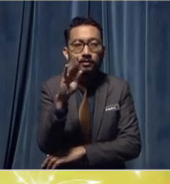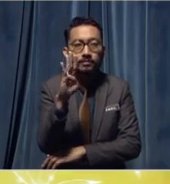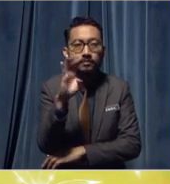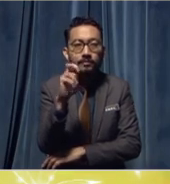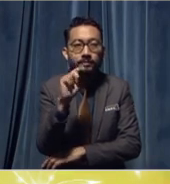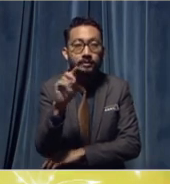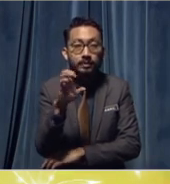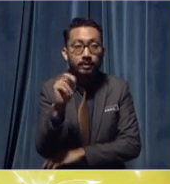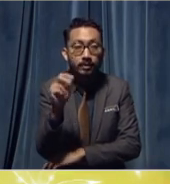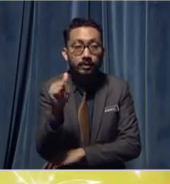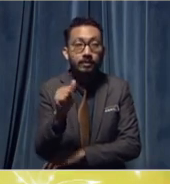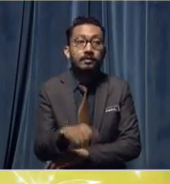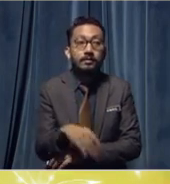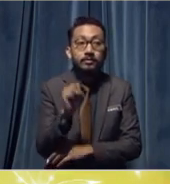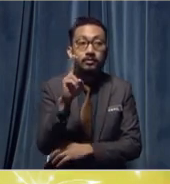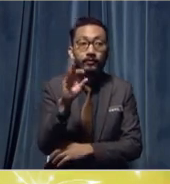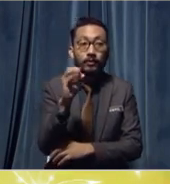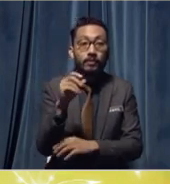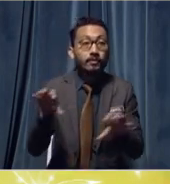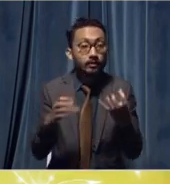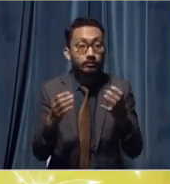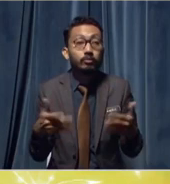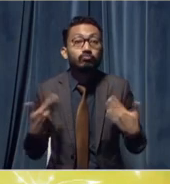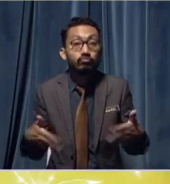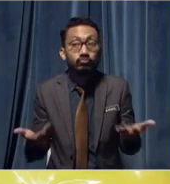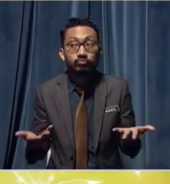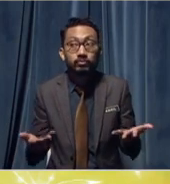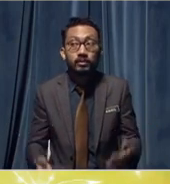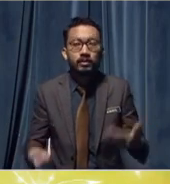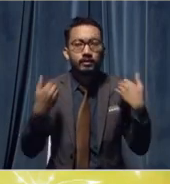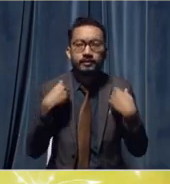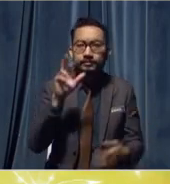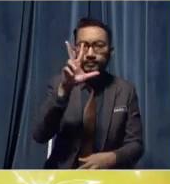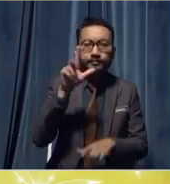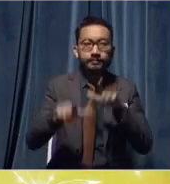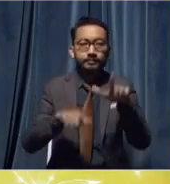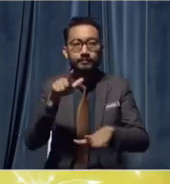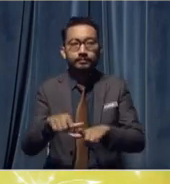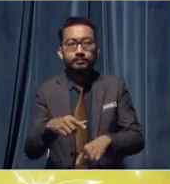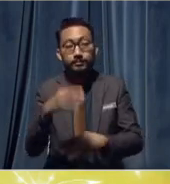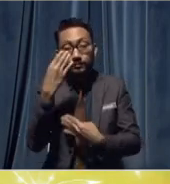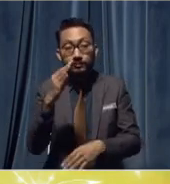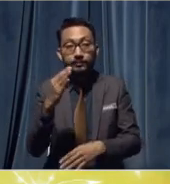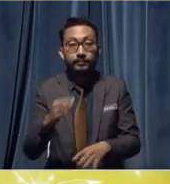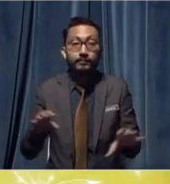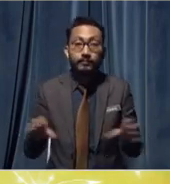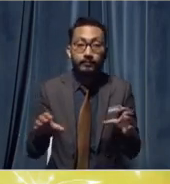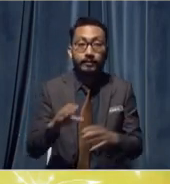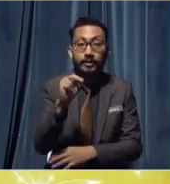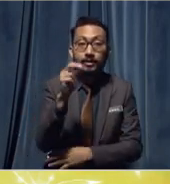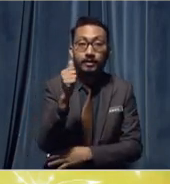benzina sulfonat pula terhasil. Terdapat tiga langkah bagi